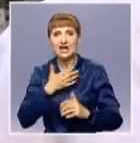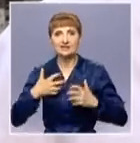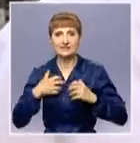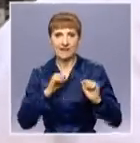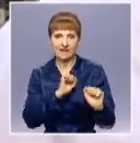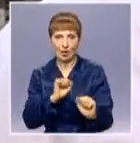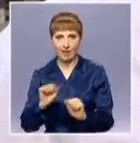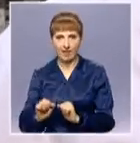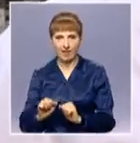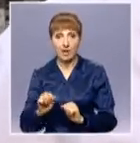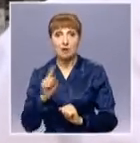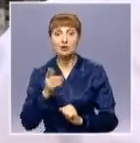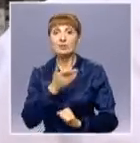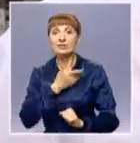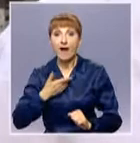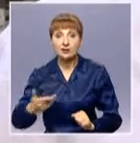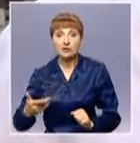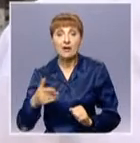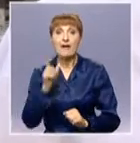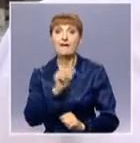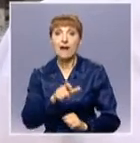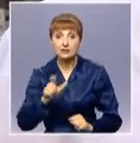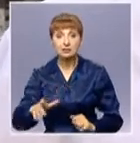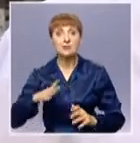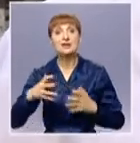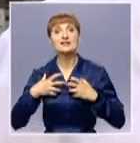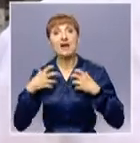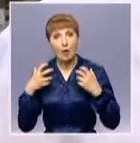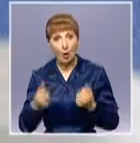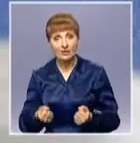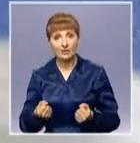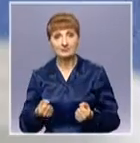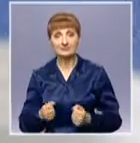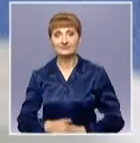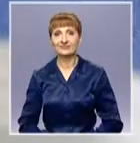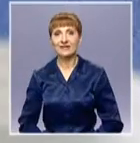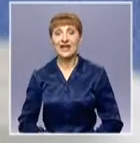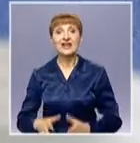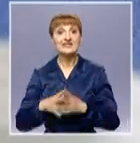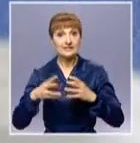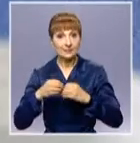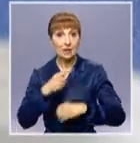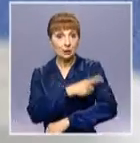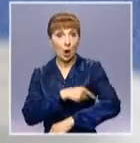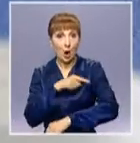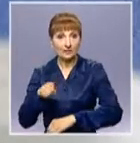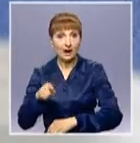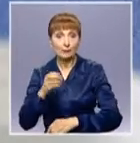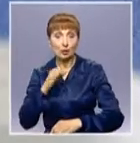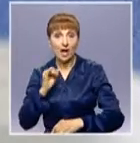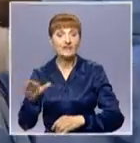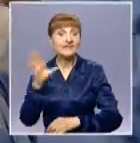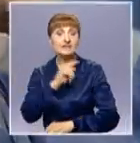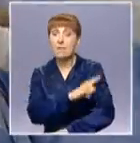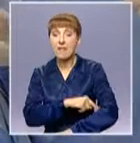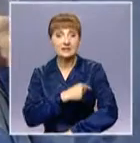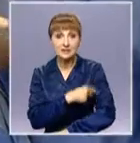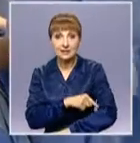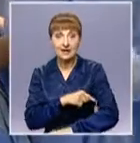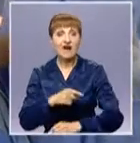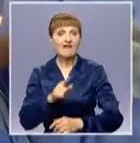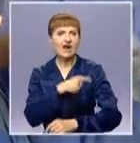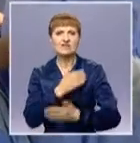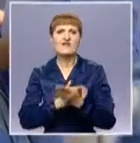здравоохранения, чтобы наши граждане были здоровыми. В семье доктора Абдуллаева почти все медики, врачи